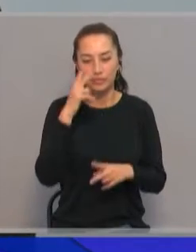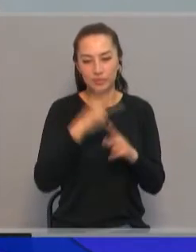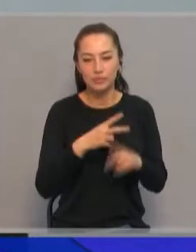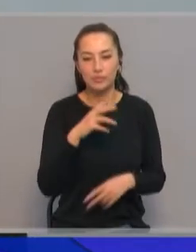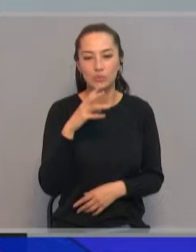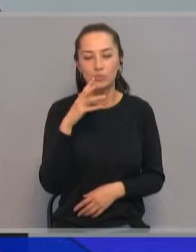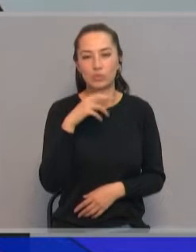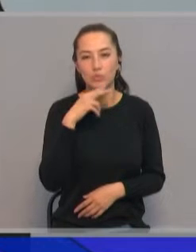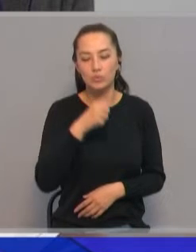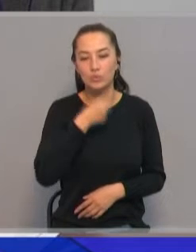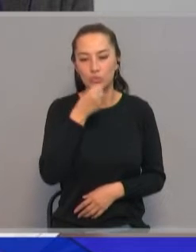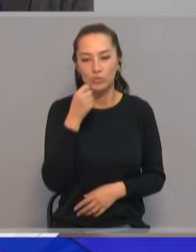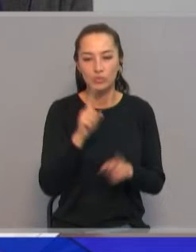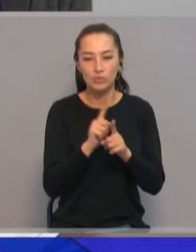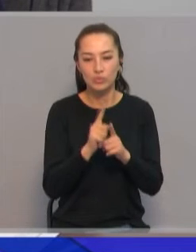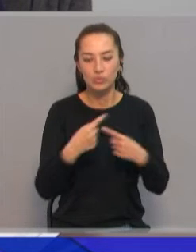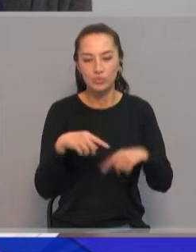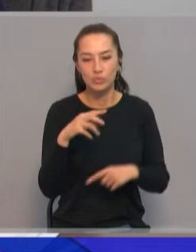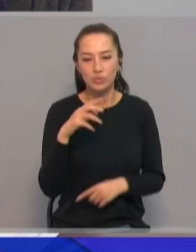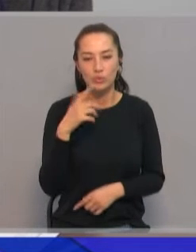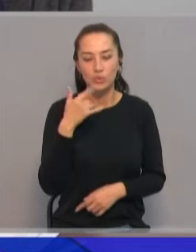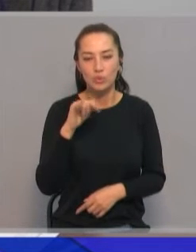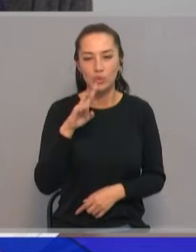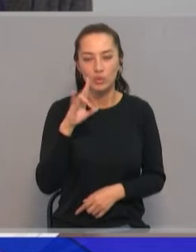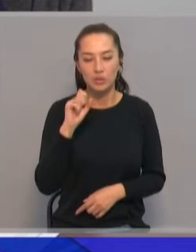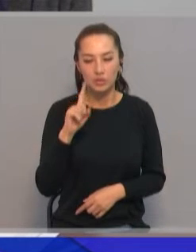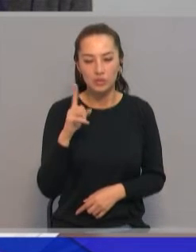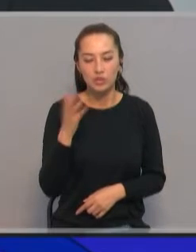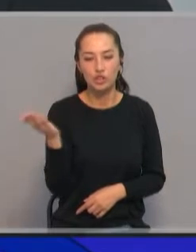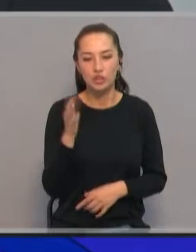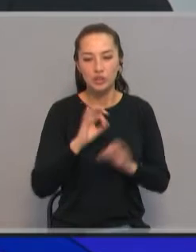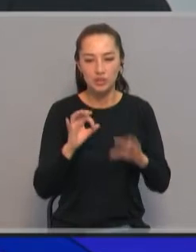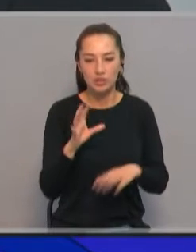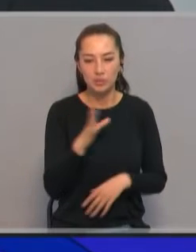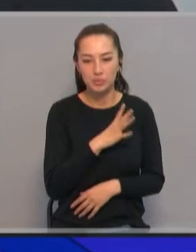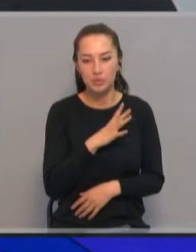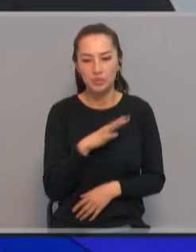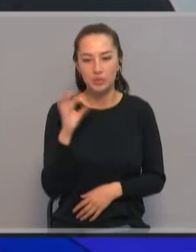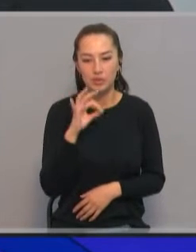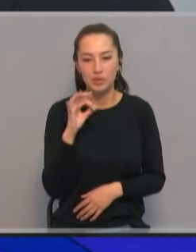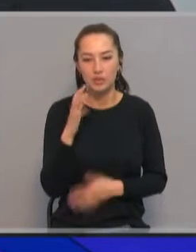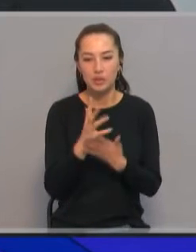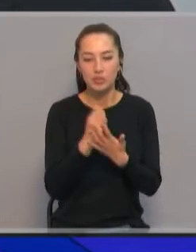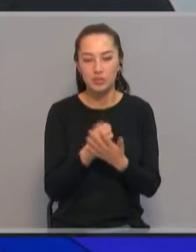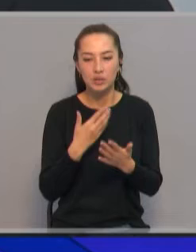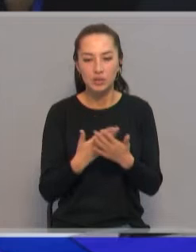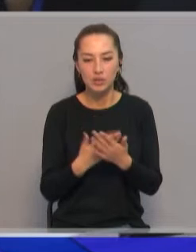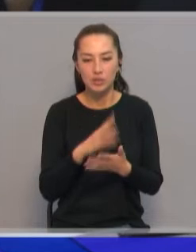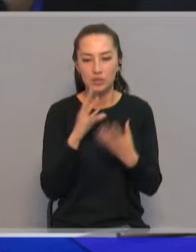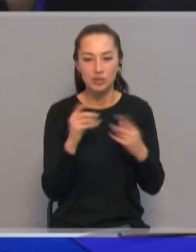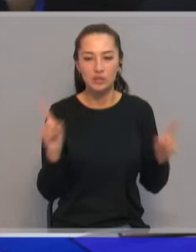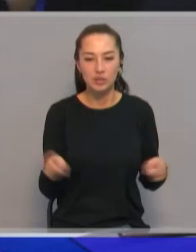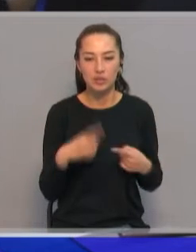Гүлназ Ысқақ және бөлім меңгерушісі Бауыржан Сұлтанмұратов баяндама оқып, музей қорындағы керамикалық заттардың сақталуы мен қалпына